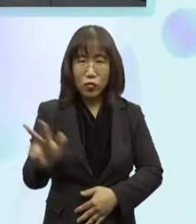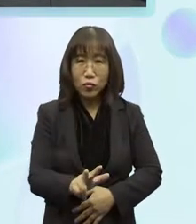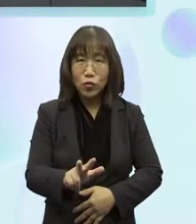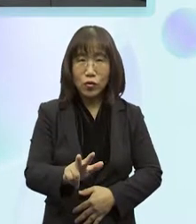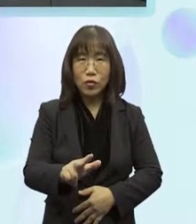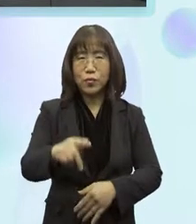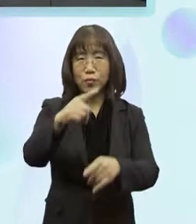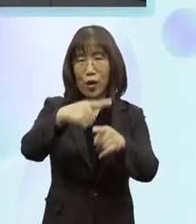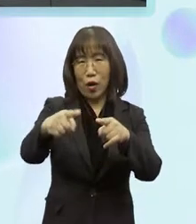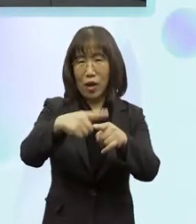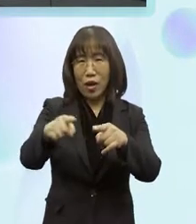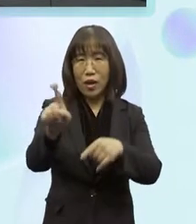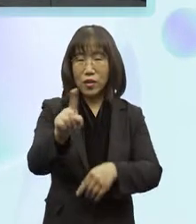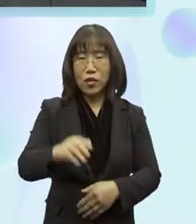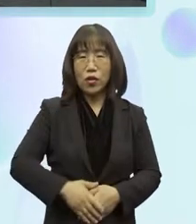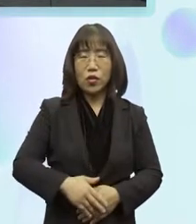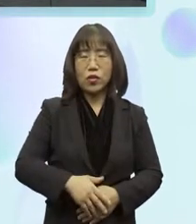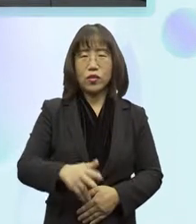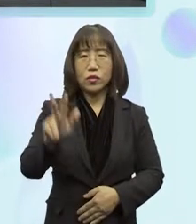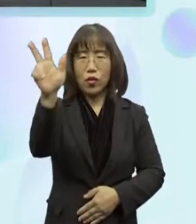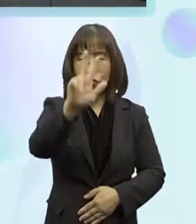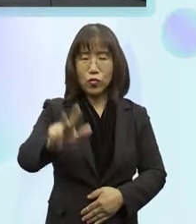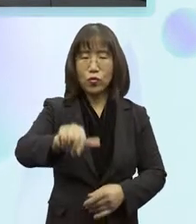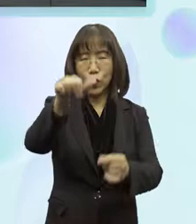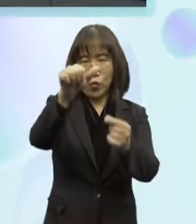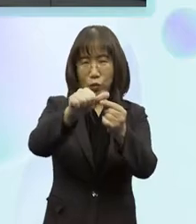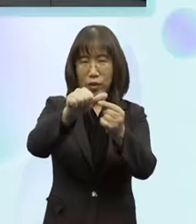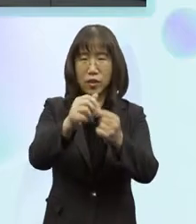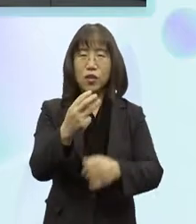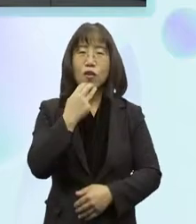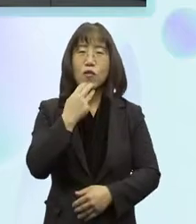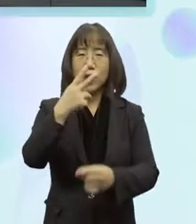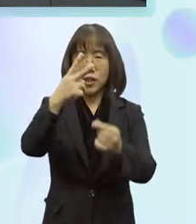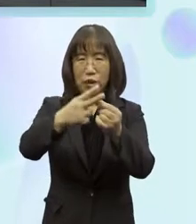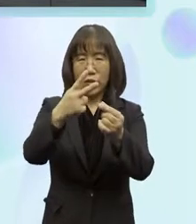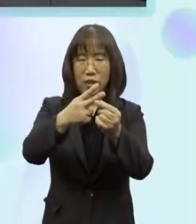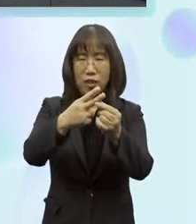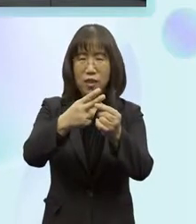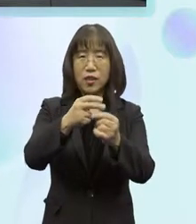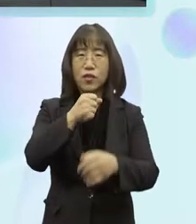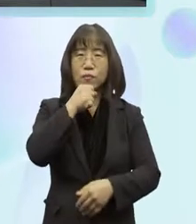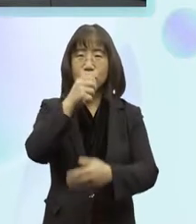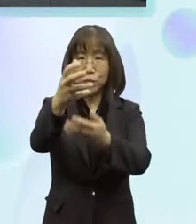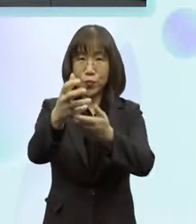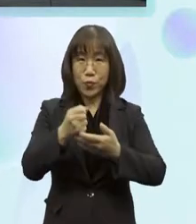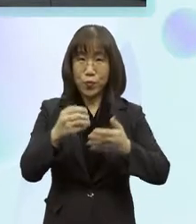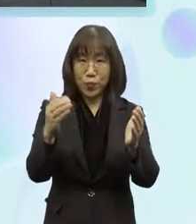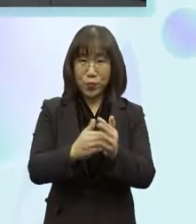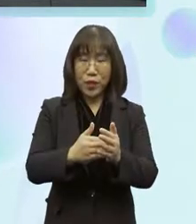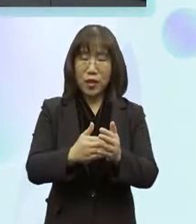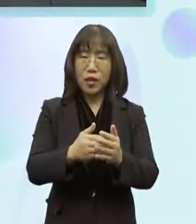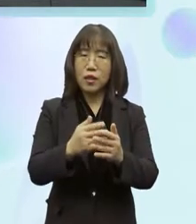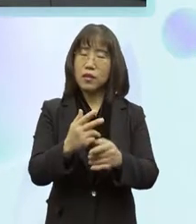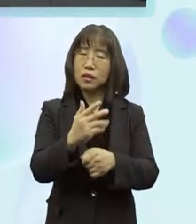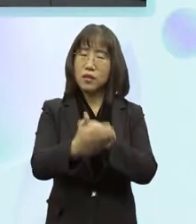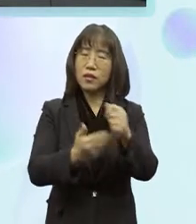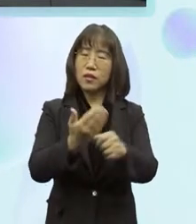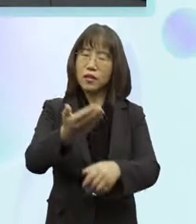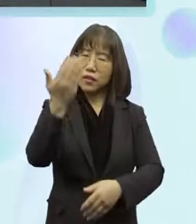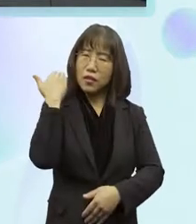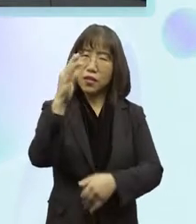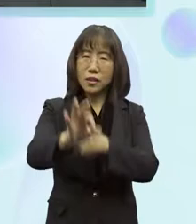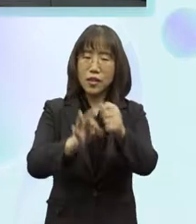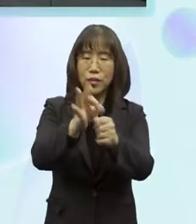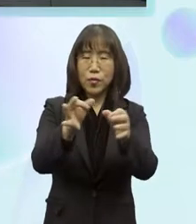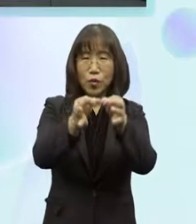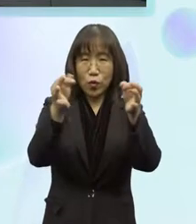한국지방자치경쟁력지수에서 전국 5위, 서울 2위라는 높은 평가를 받았습니다. 이번 평가에서 강서구는 지난 10년간